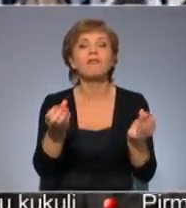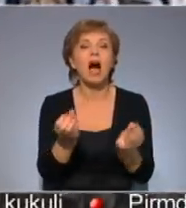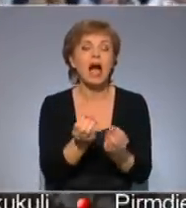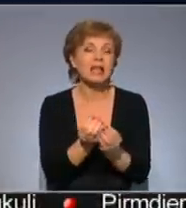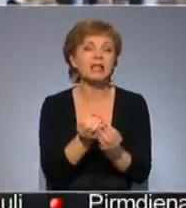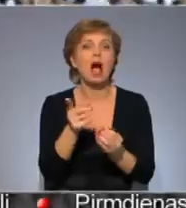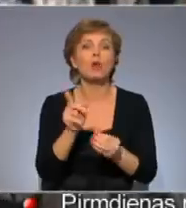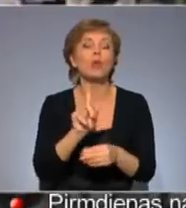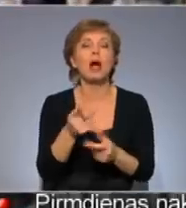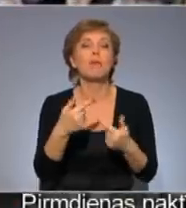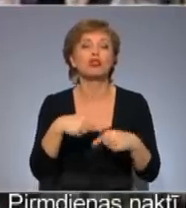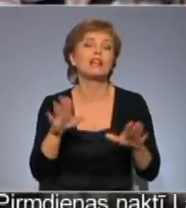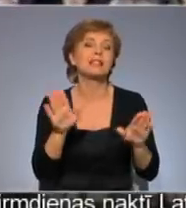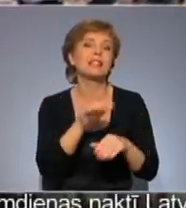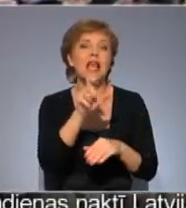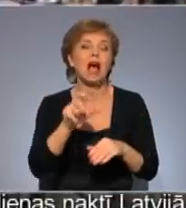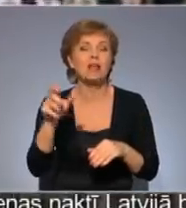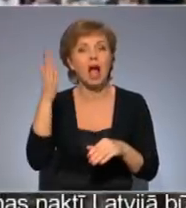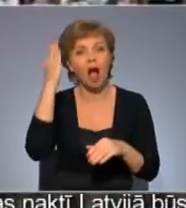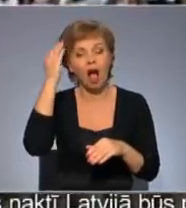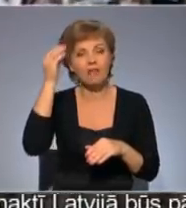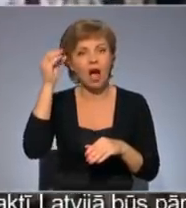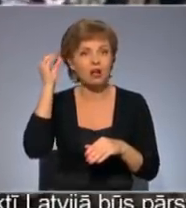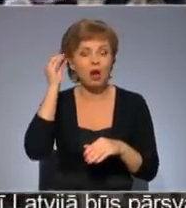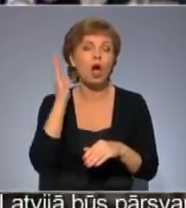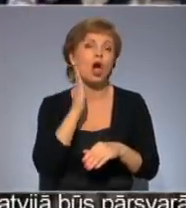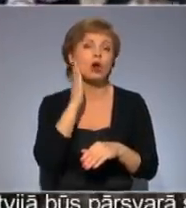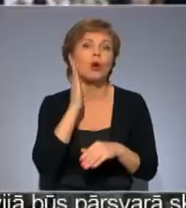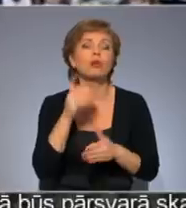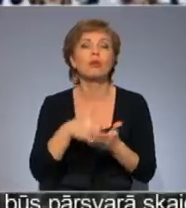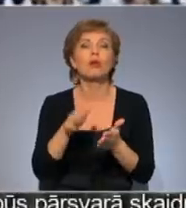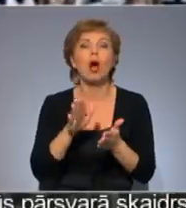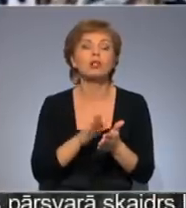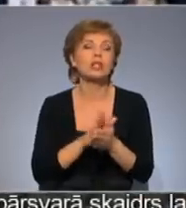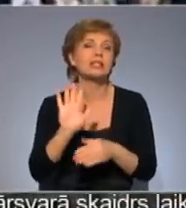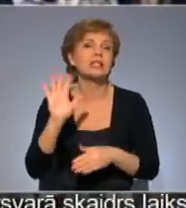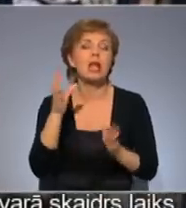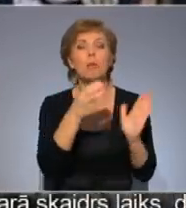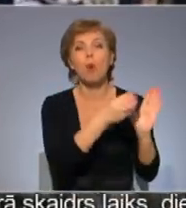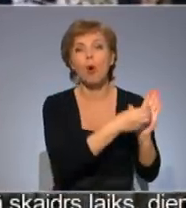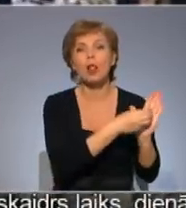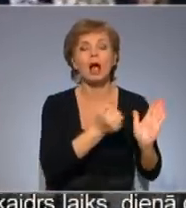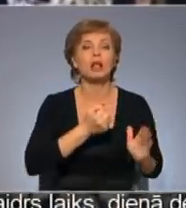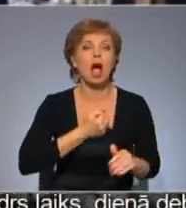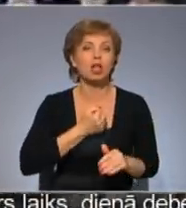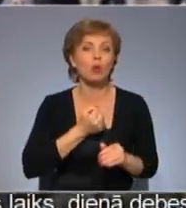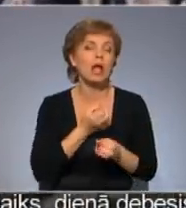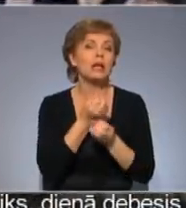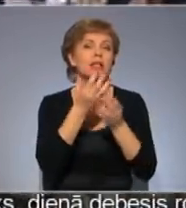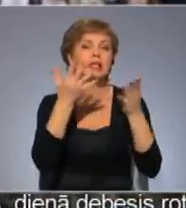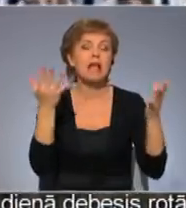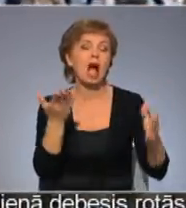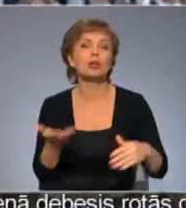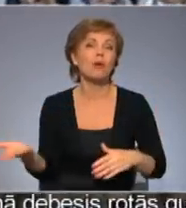galvas. Vainags, un tā vidusī tie ir rozā krāsa, kura simbolizē Latgali. Mūsu ziedotāds lauku ziedu